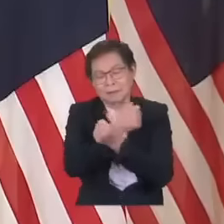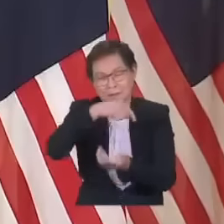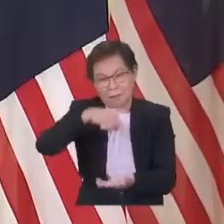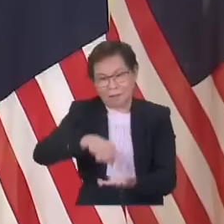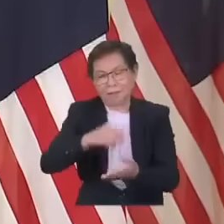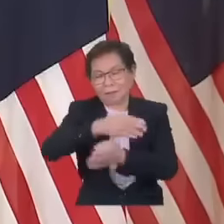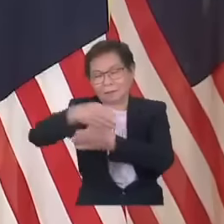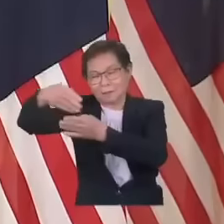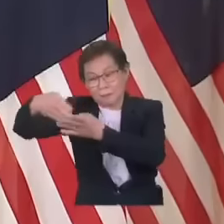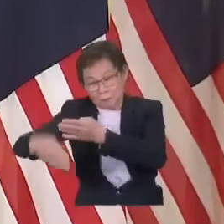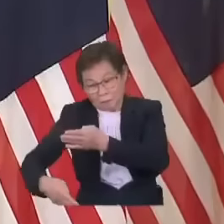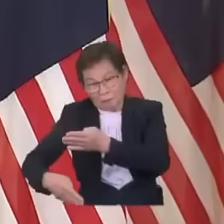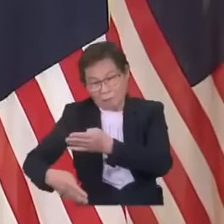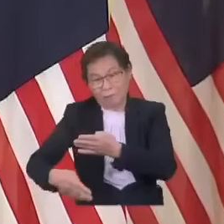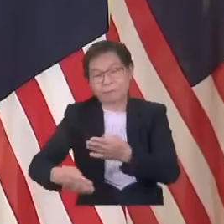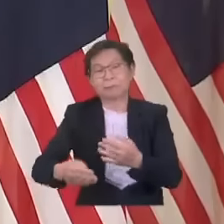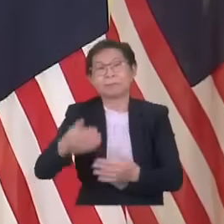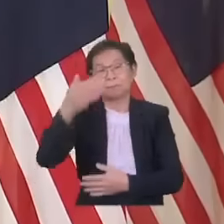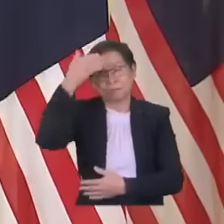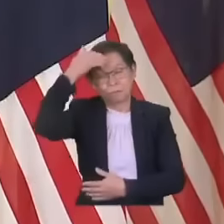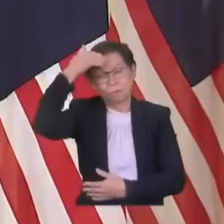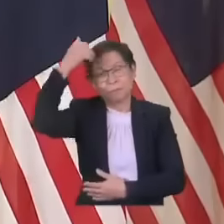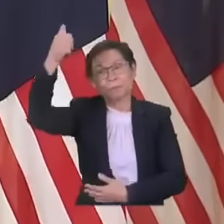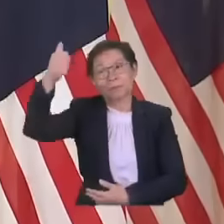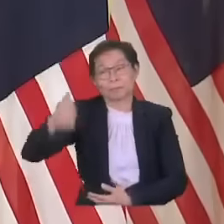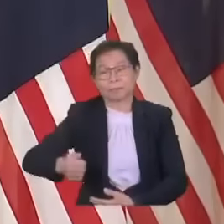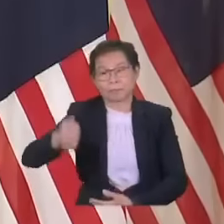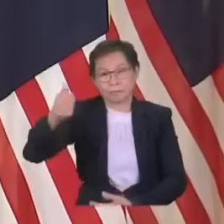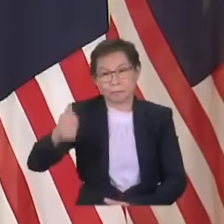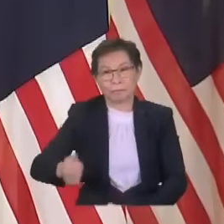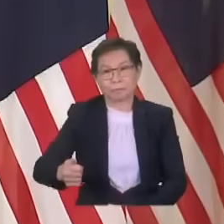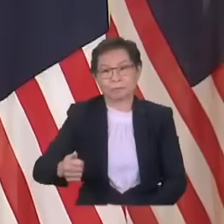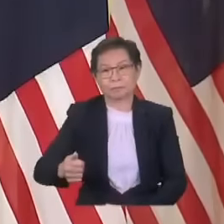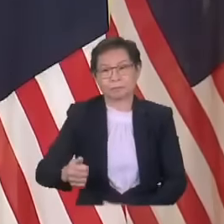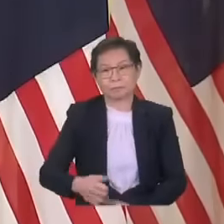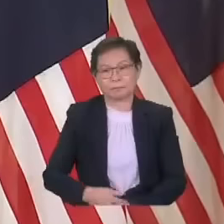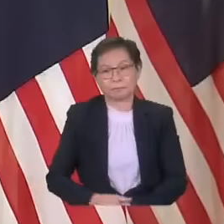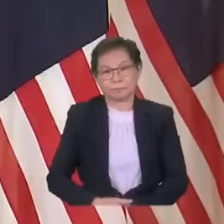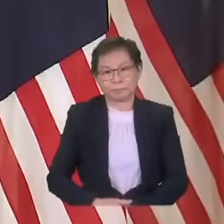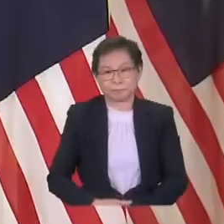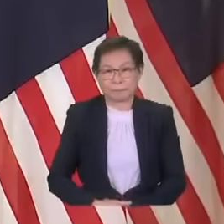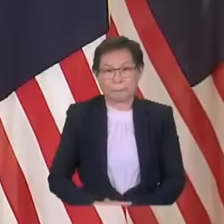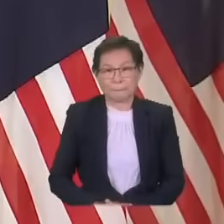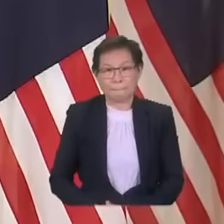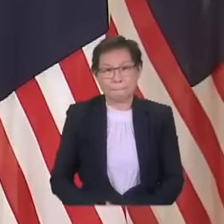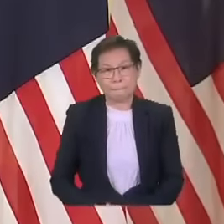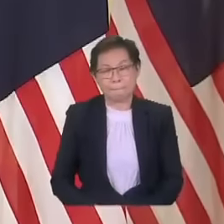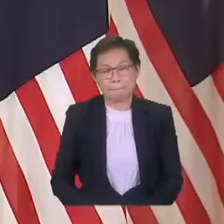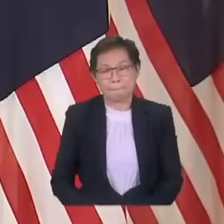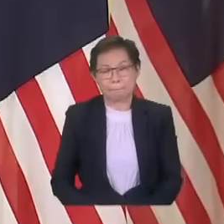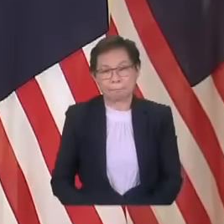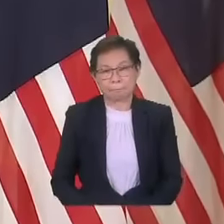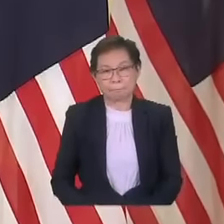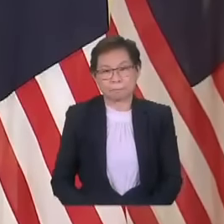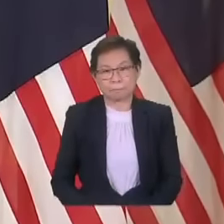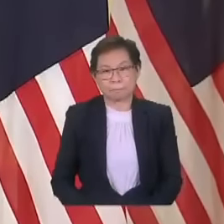sekian apabila taufik wal hidayah wassalamualaikum warahmatullahi wabarakatuh